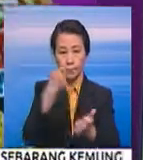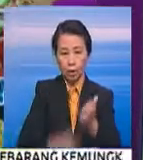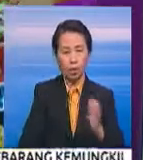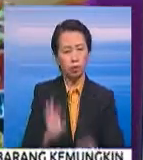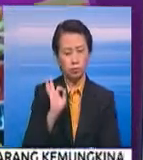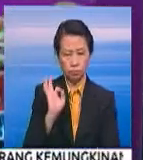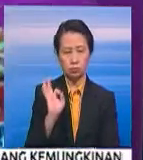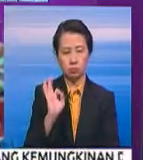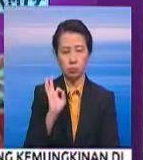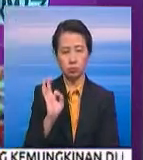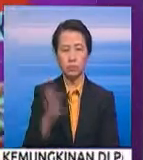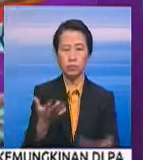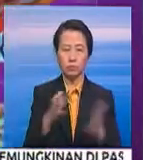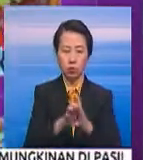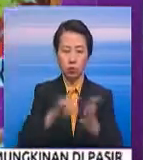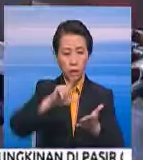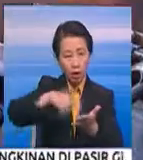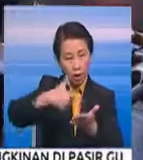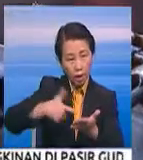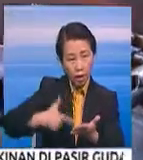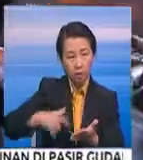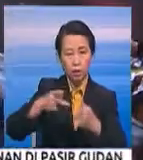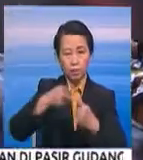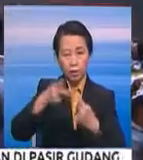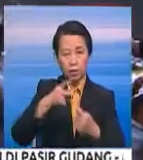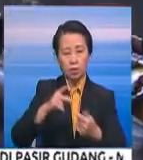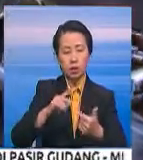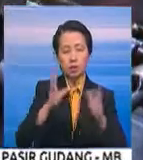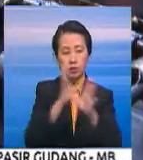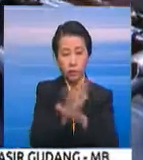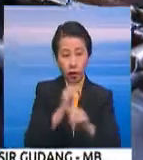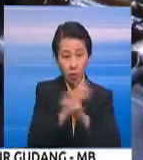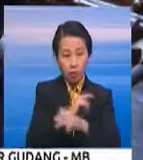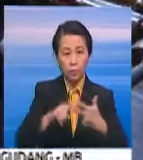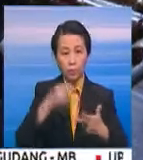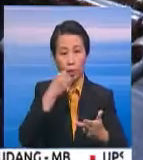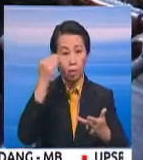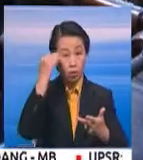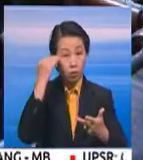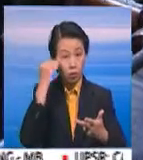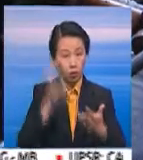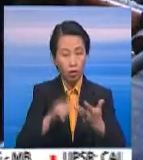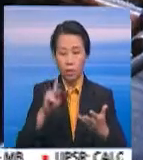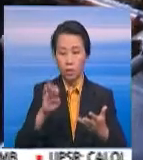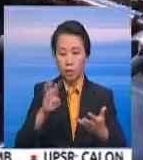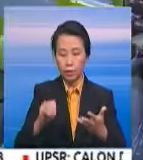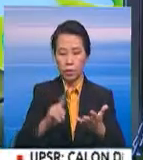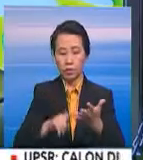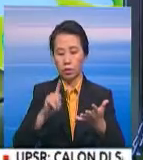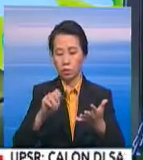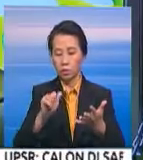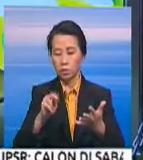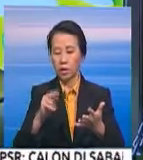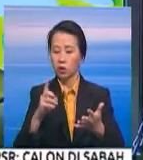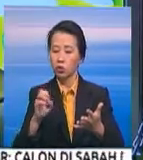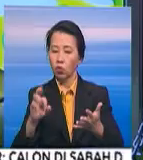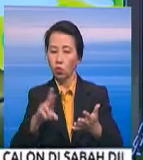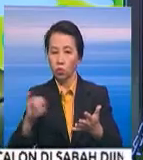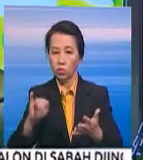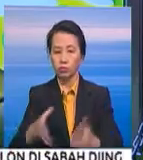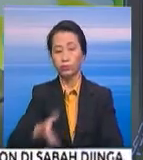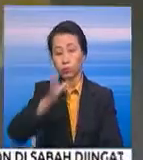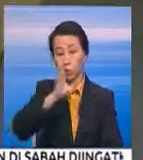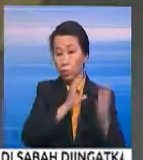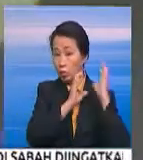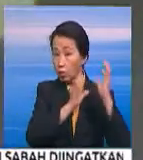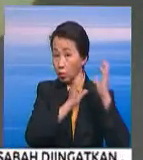berpatutan. Antaranya laksa Penang, mi kolok Sarawak, makanan Korea, kebab dan tandoori. Minuman seperti